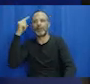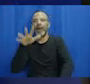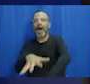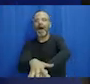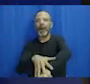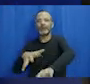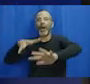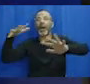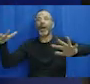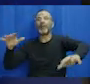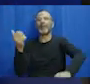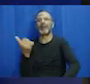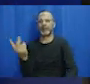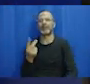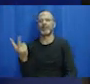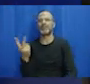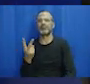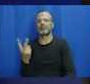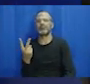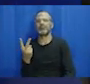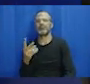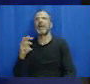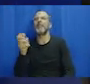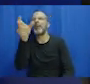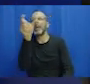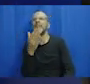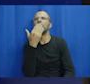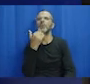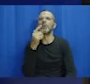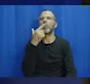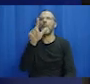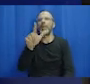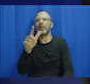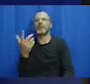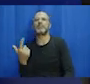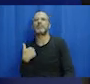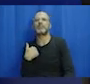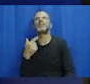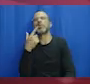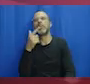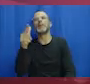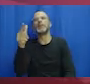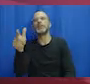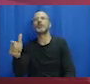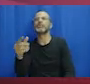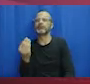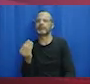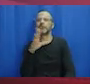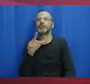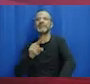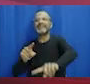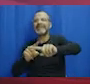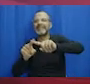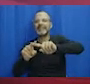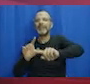كبيرة في المجتمع الاسرائيلي طبعا وإذا سمعك طبعاً عن اي طبعاً شخص يهودي تقول طبعا انا بقول انه في هناك مؤشرات